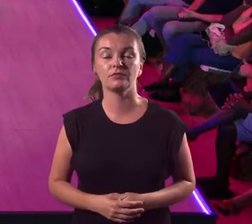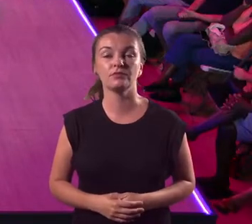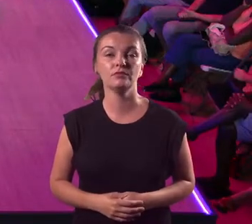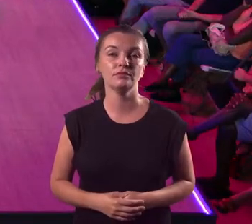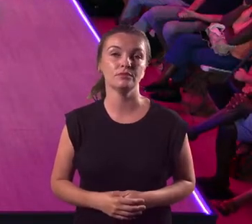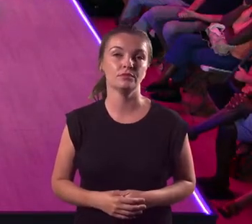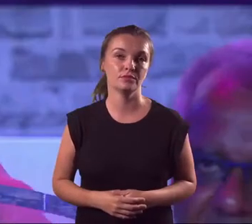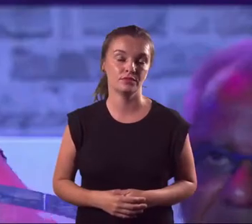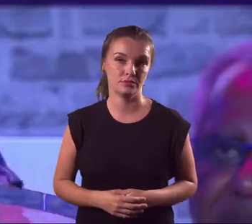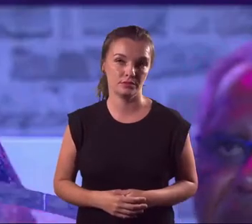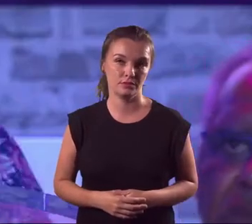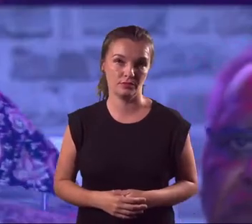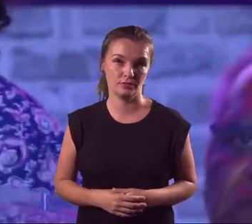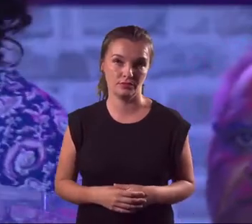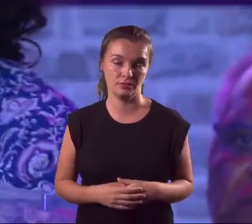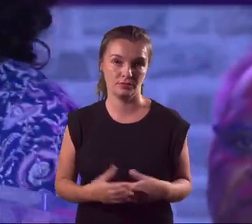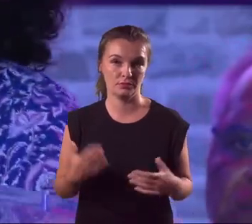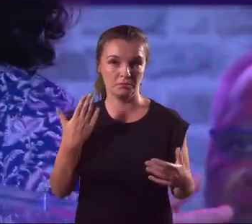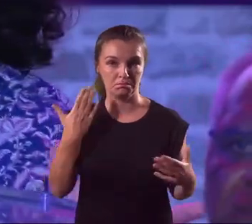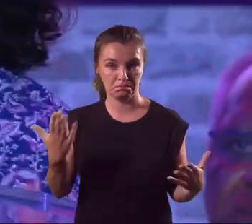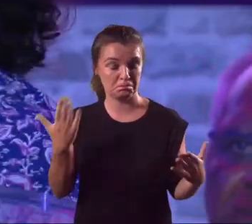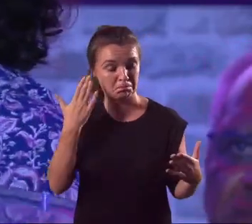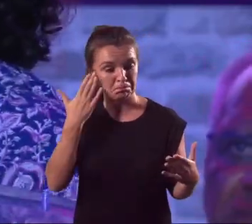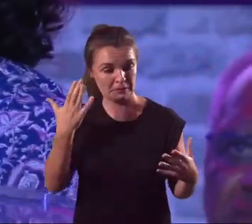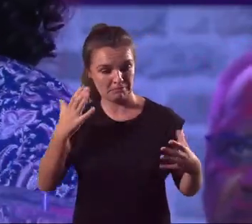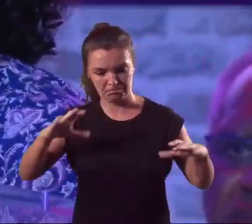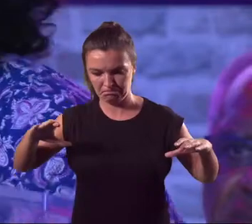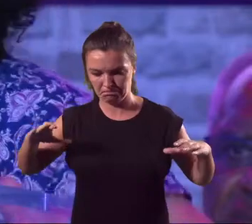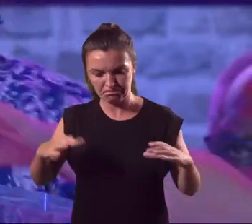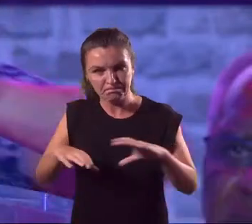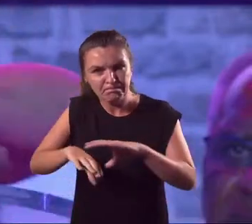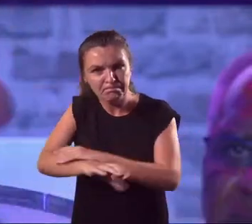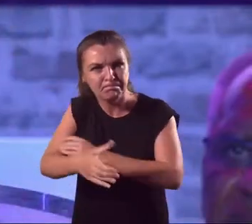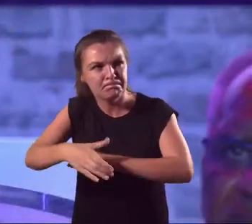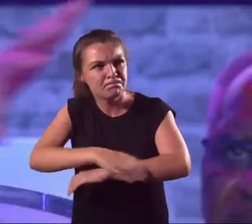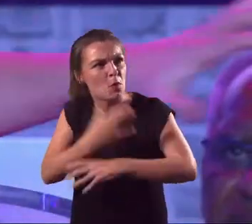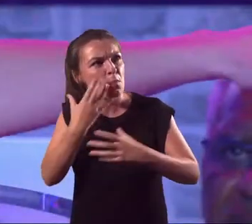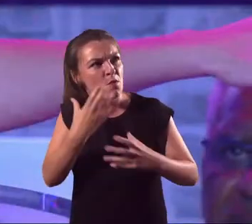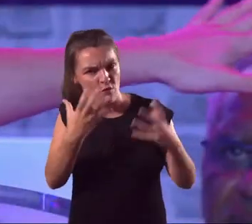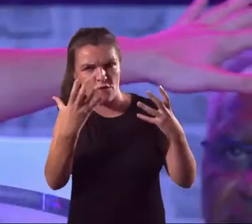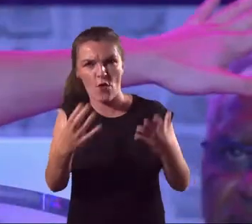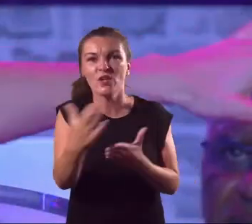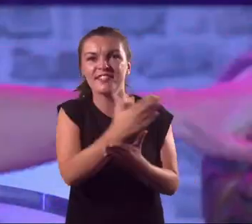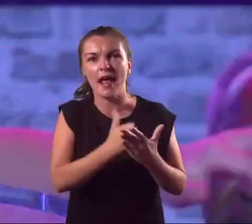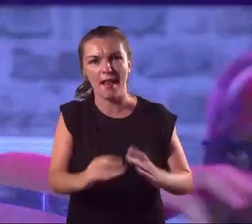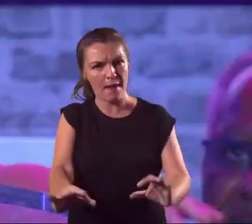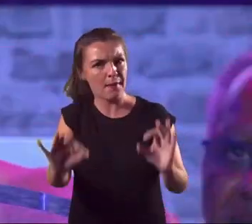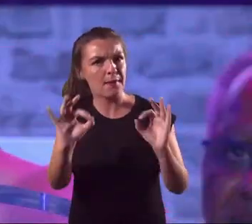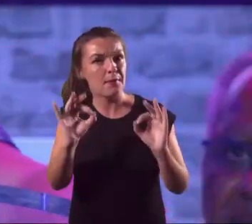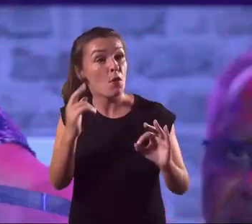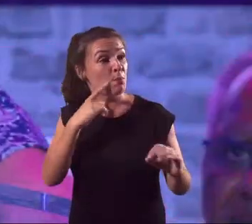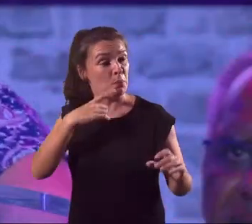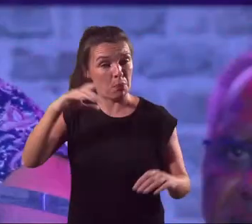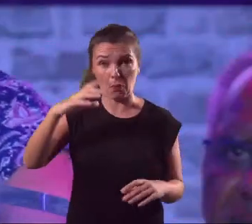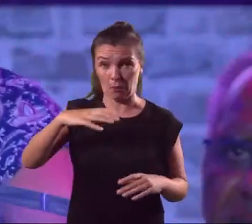Mais s'il y a une mobilisation pour des salaires décents qu'on pourrait étendre sans doute à l'ensemble des professions ici présentes dans